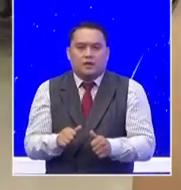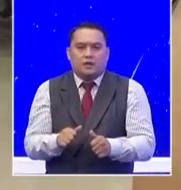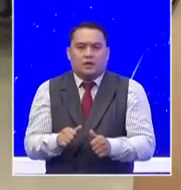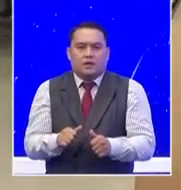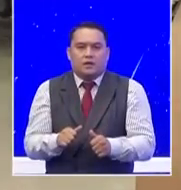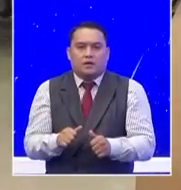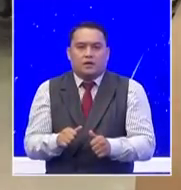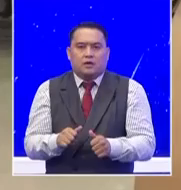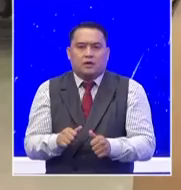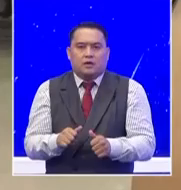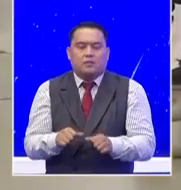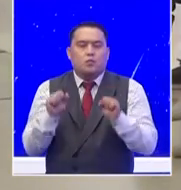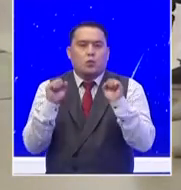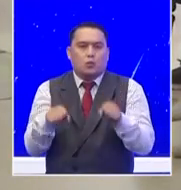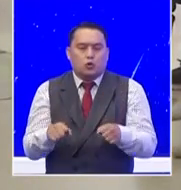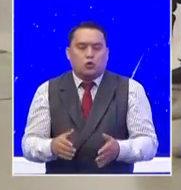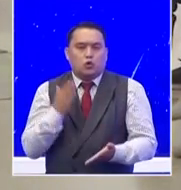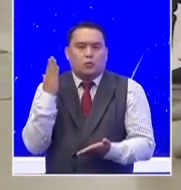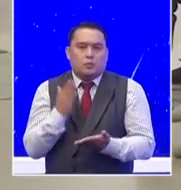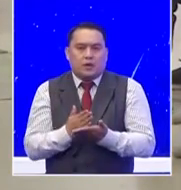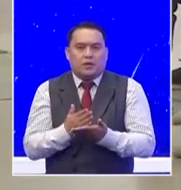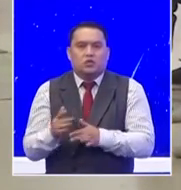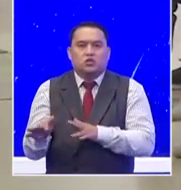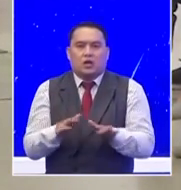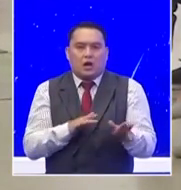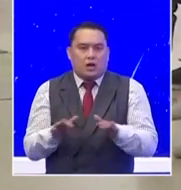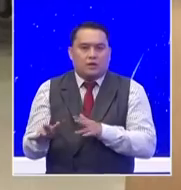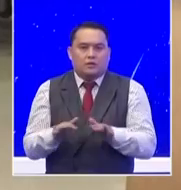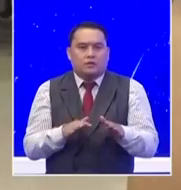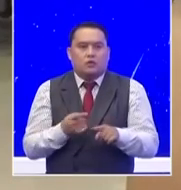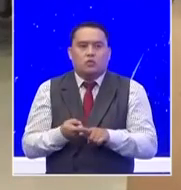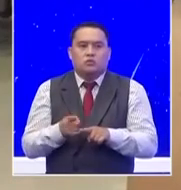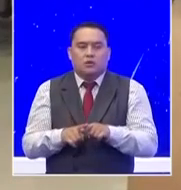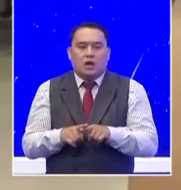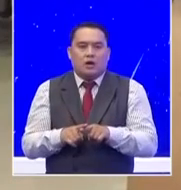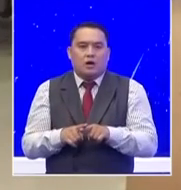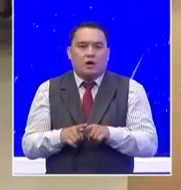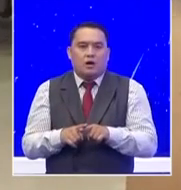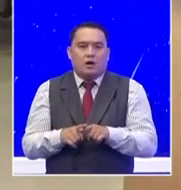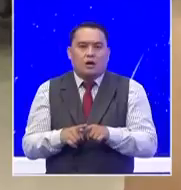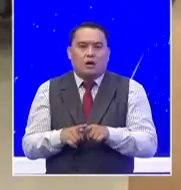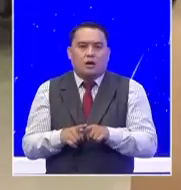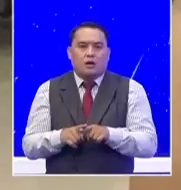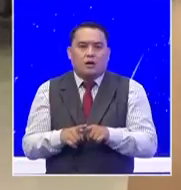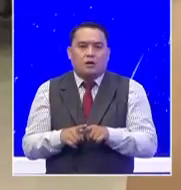алуға өте мүмкіндігім ол шаруа. Осында мына